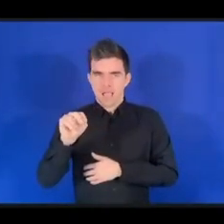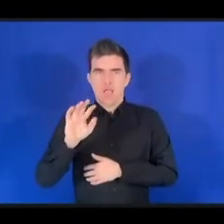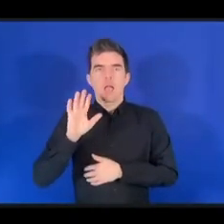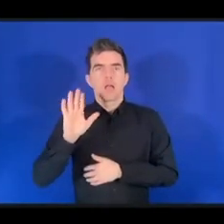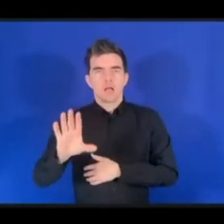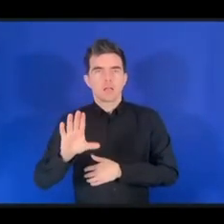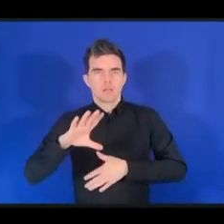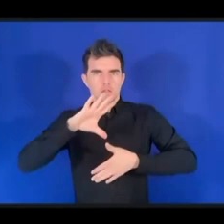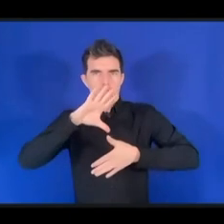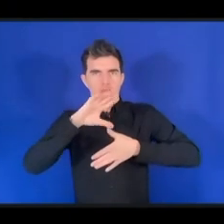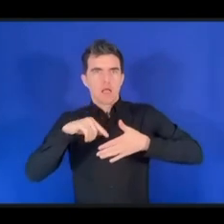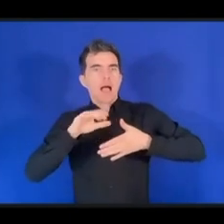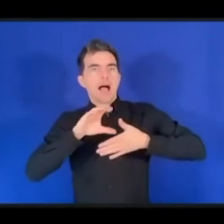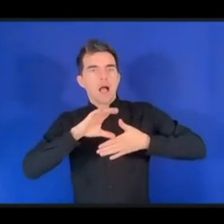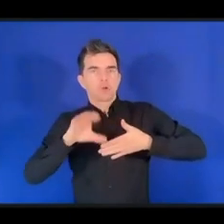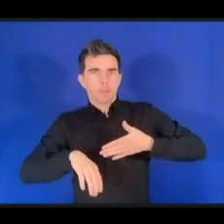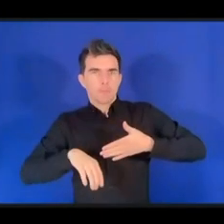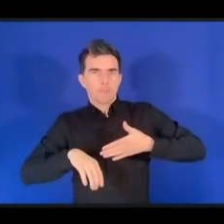لك